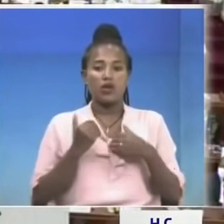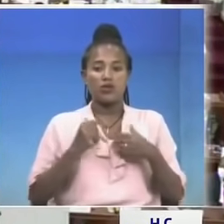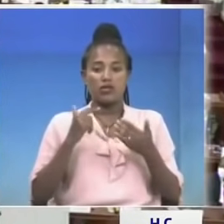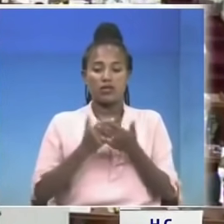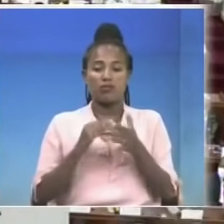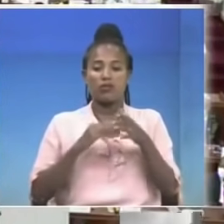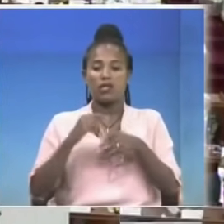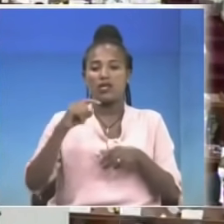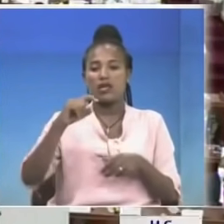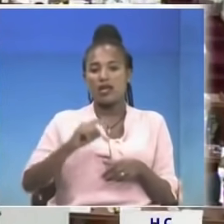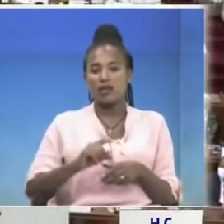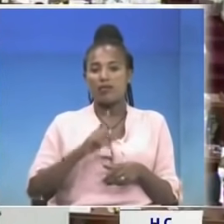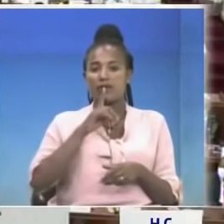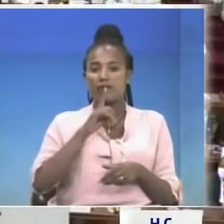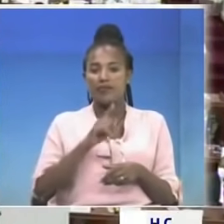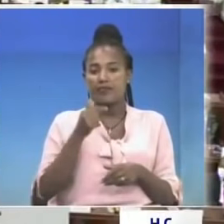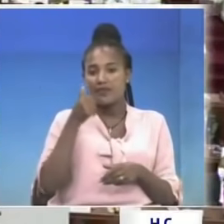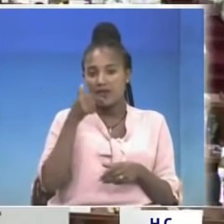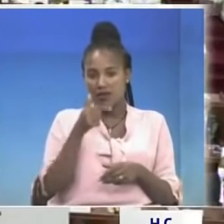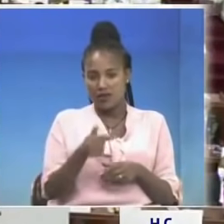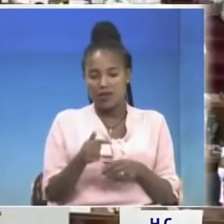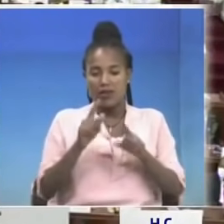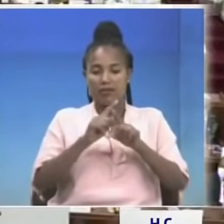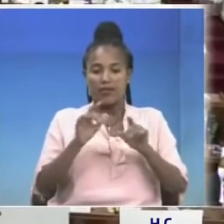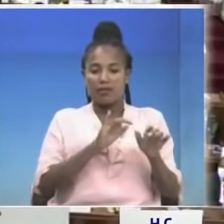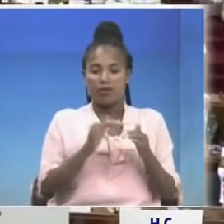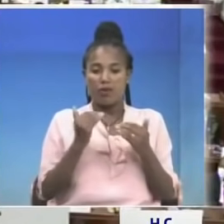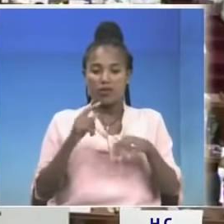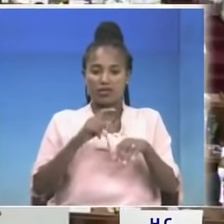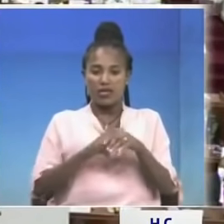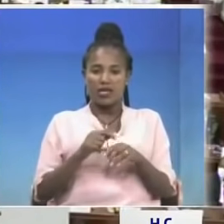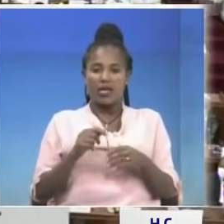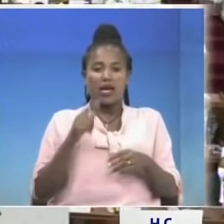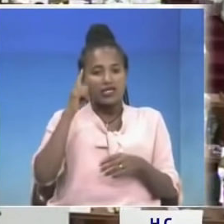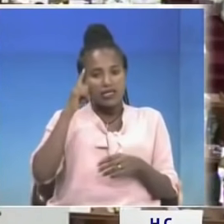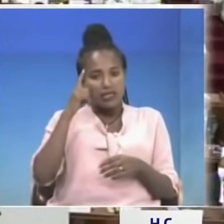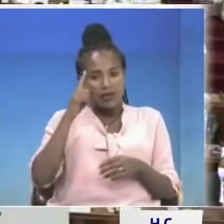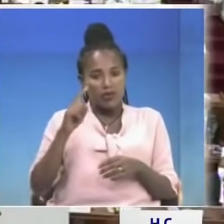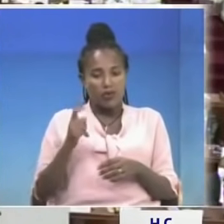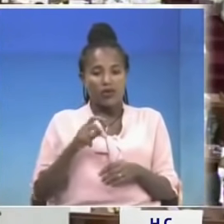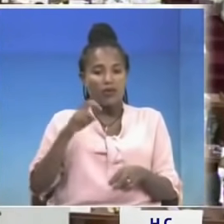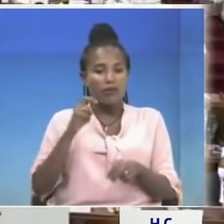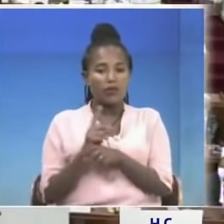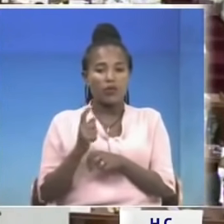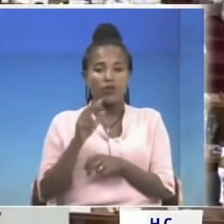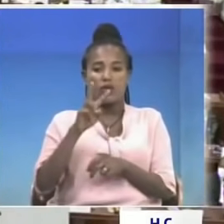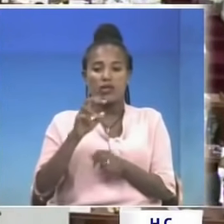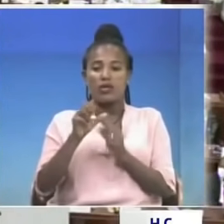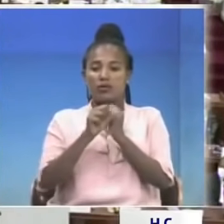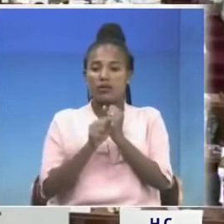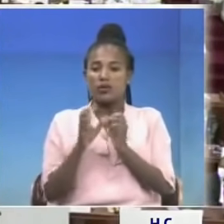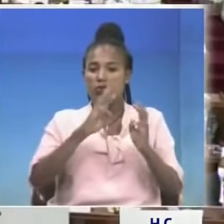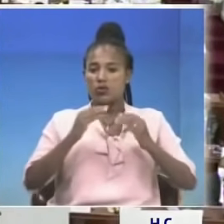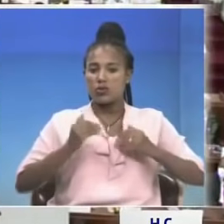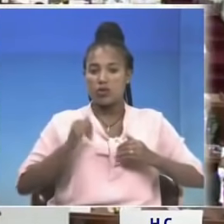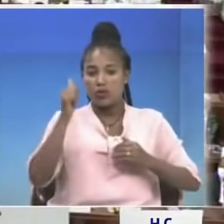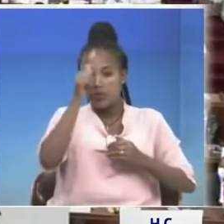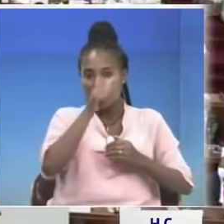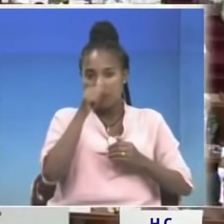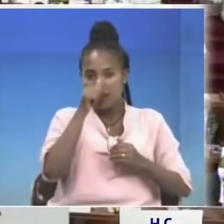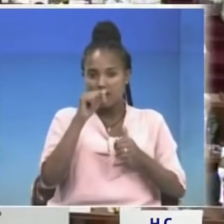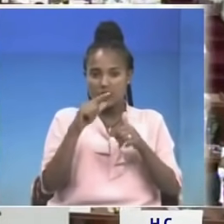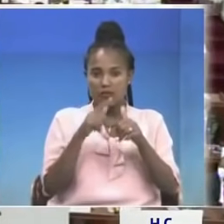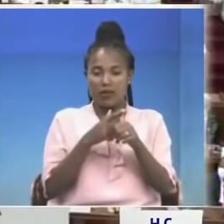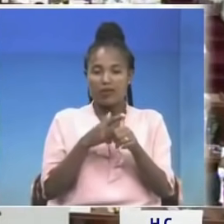መወጣት እንዳለበት ነው የገለጹት። በተለይ ደግሞ በአሁኑ ጊዜ በጣም አሳሳቢ የሆኑ አንገብጋቢ የሆኑ ሁለት መሰረታዊ ችግሮች አሉ በኢትዮጵያ።